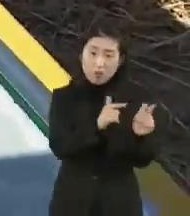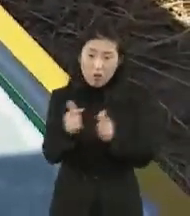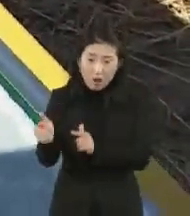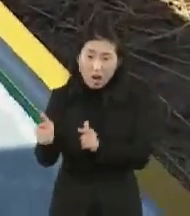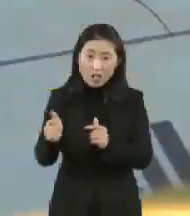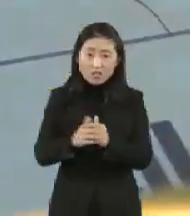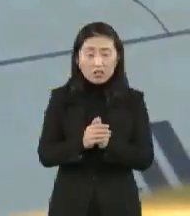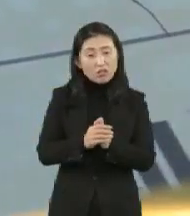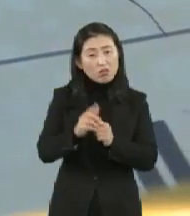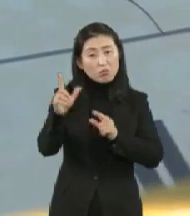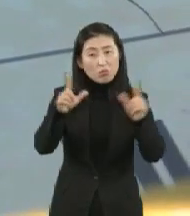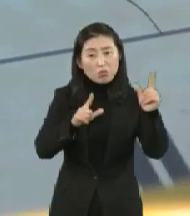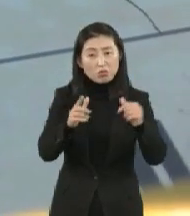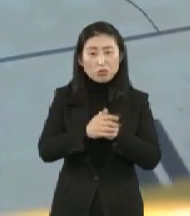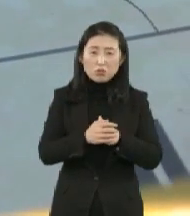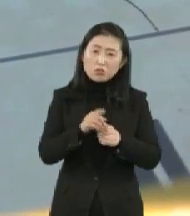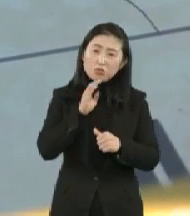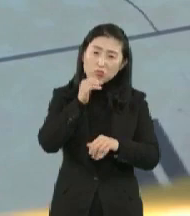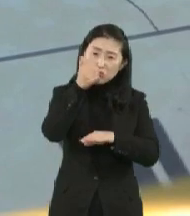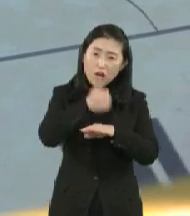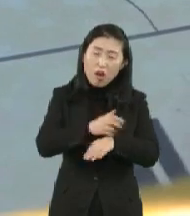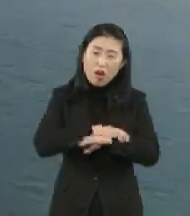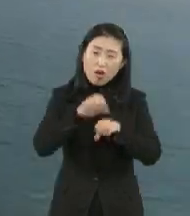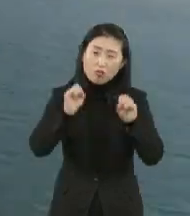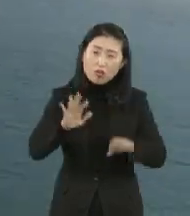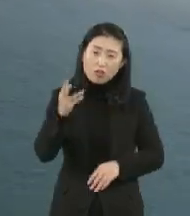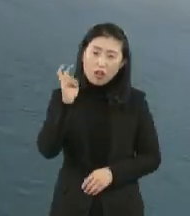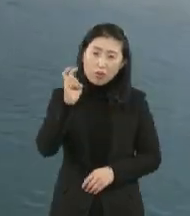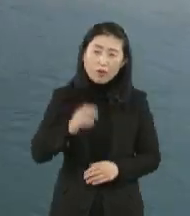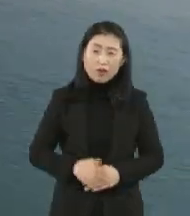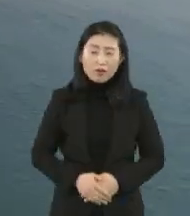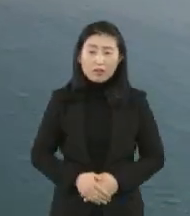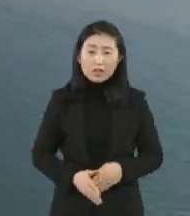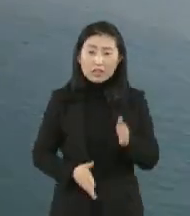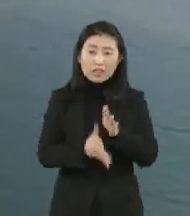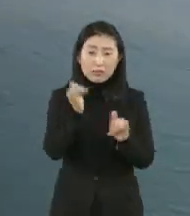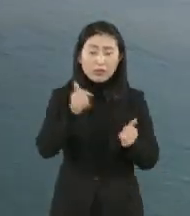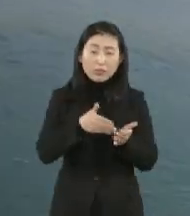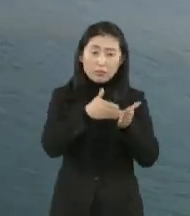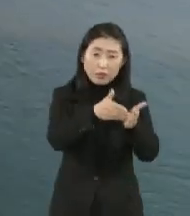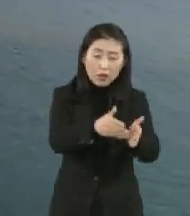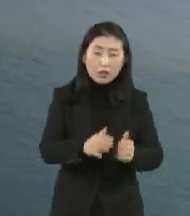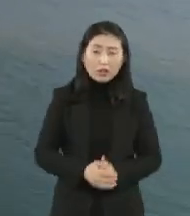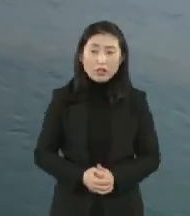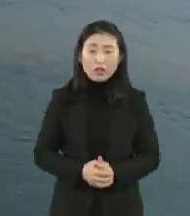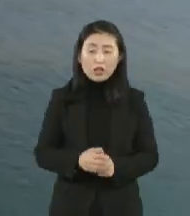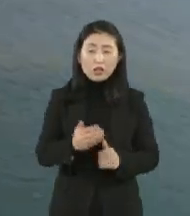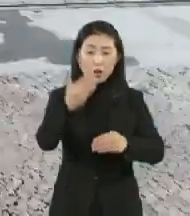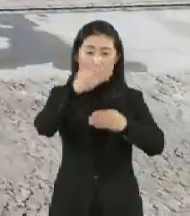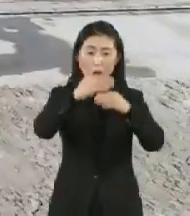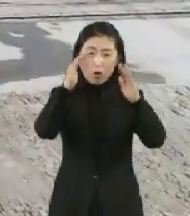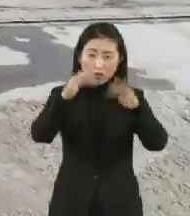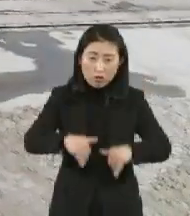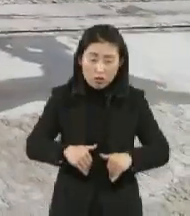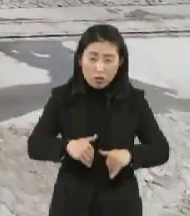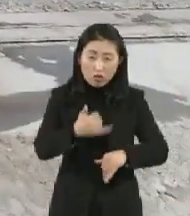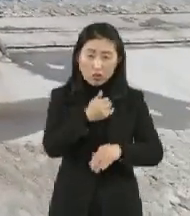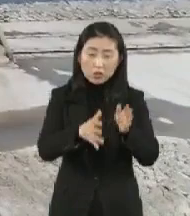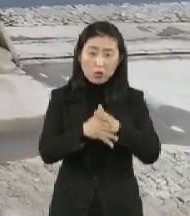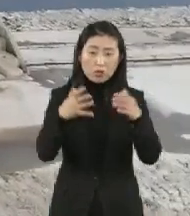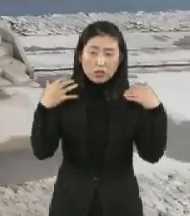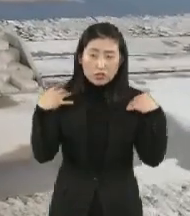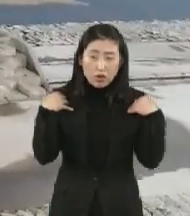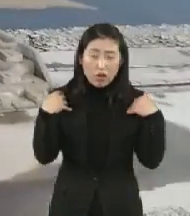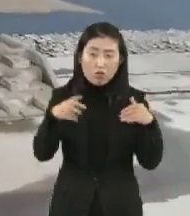당시 조감도 모습이 무색해질 수밖에 없습니다. 시민 의견을 수렴해 보철거를 결정하겠다는 세종시는